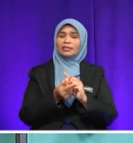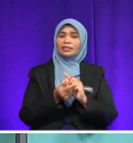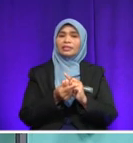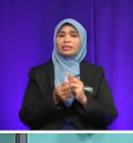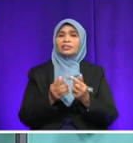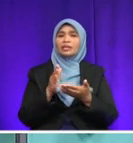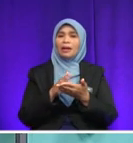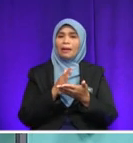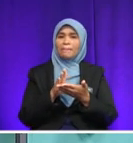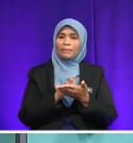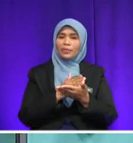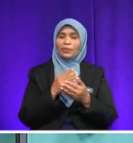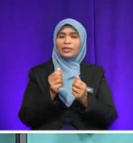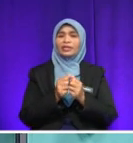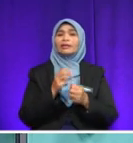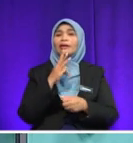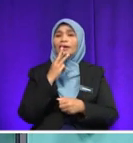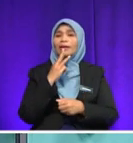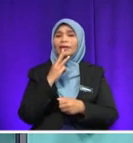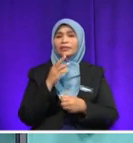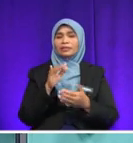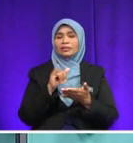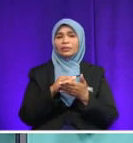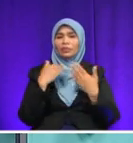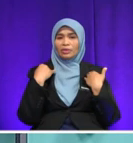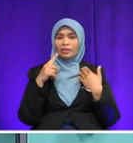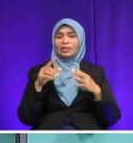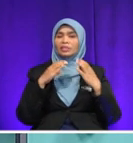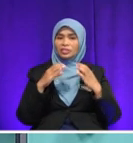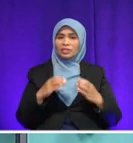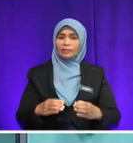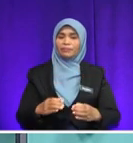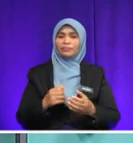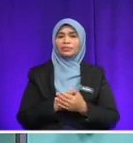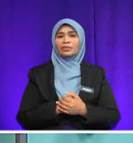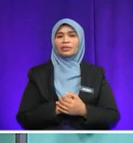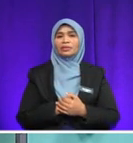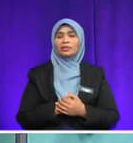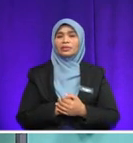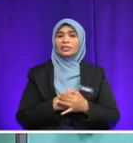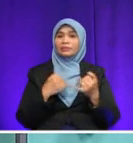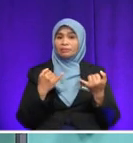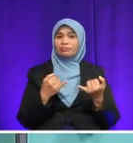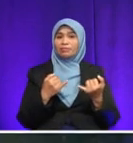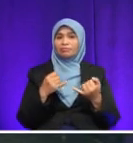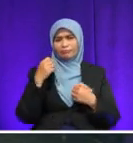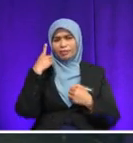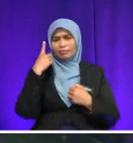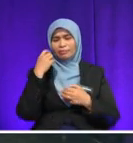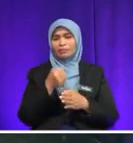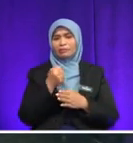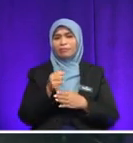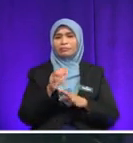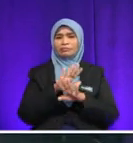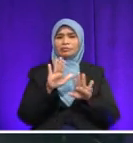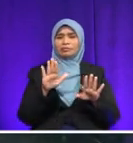sapu saja ya oke itu dia punya cara dia oke so nampak oke sekarang paham kan tidak coba